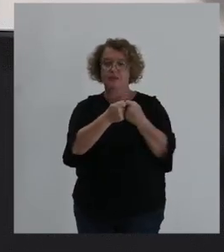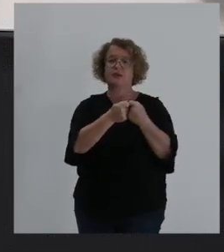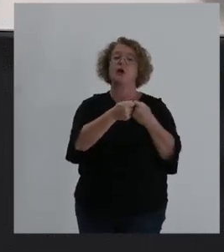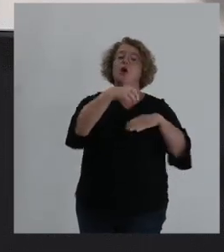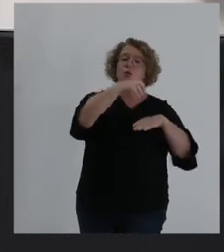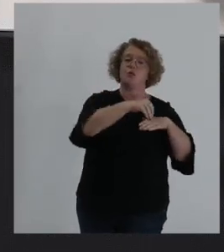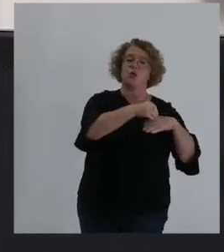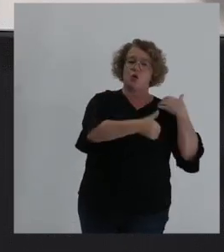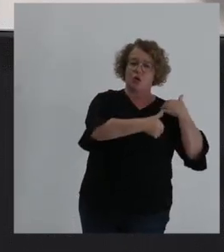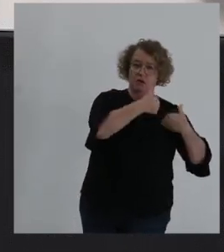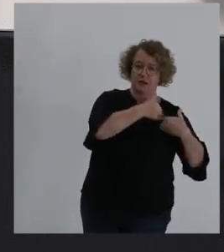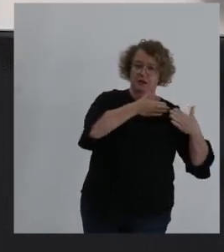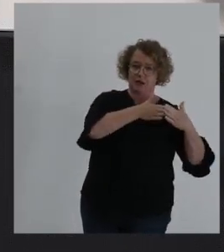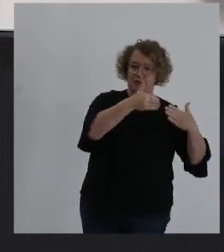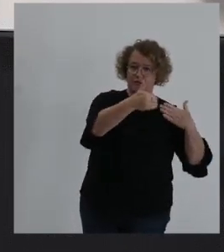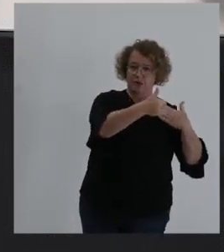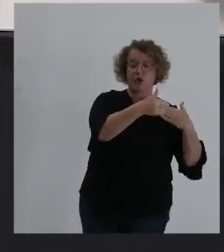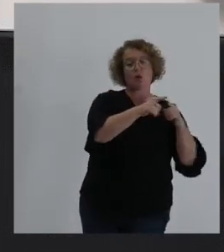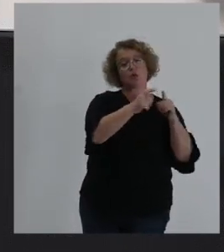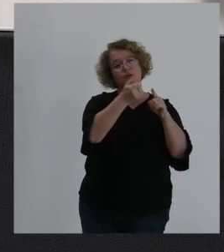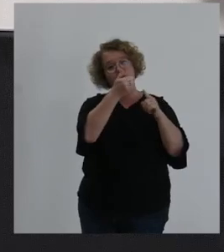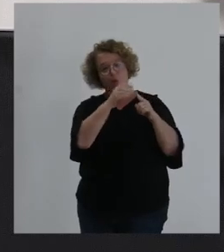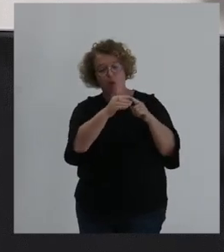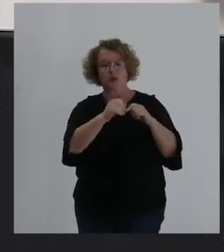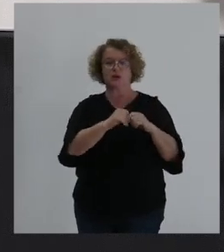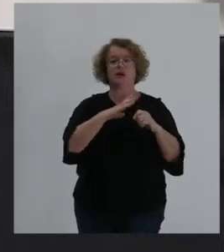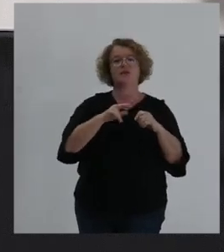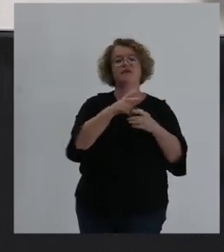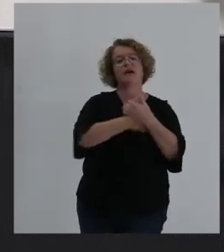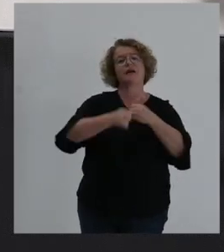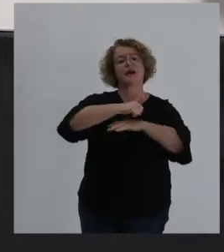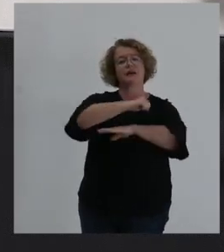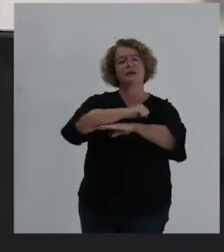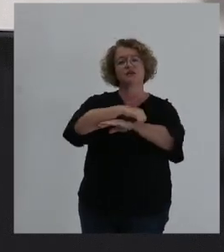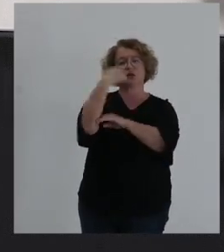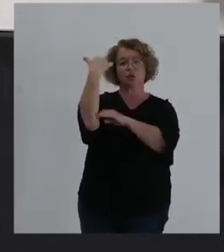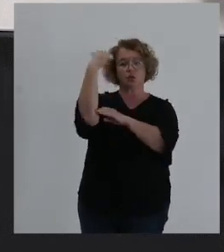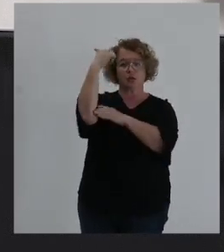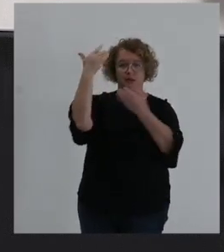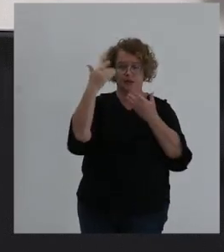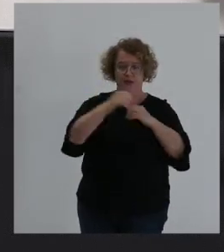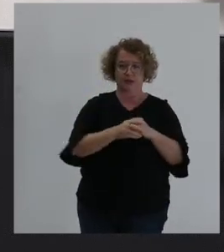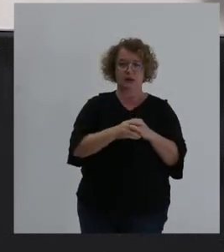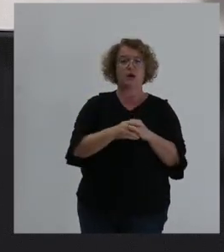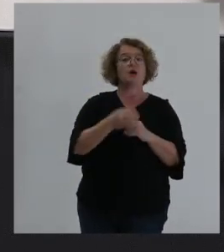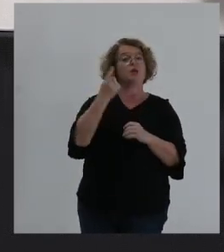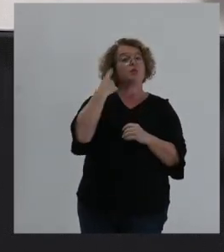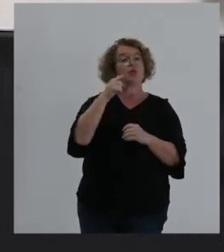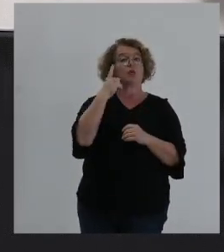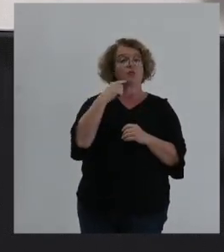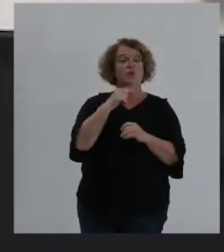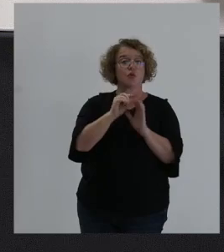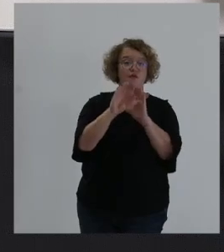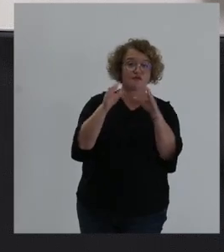handicap, mais dans une version plus aboutie. Nous mettrons en place un guichet unique de façon à faciliter le travail et l'accès